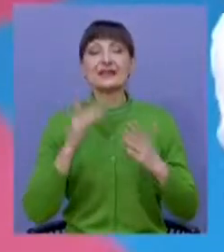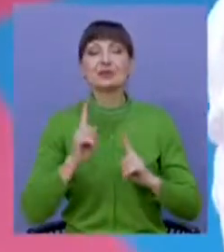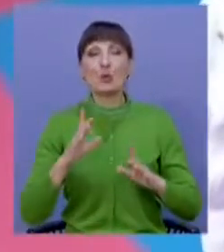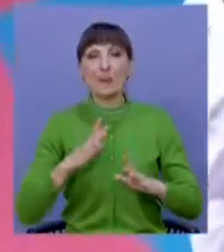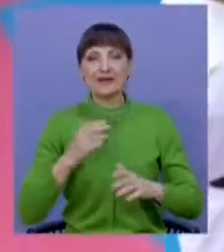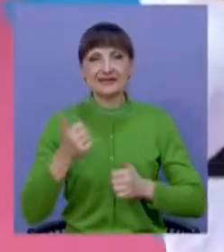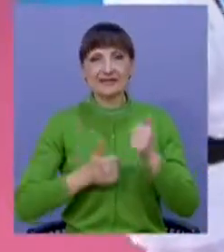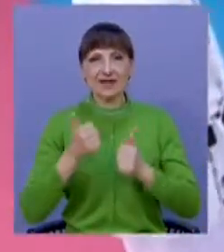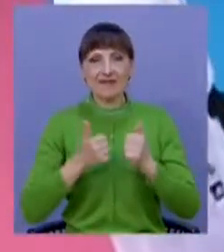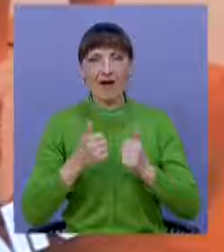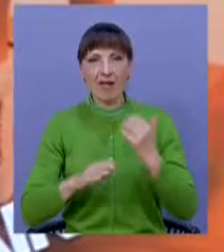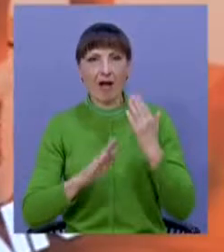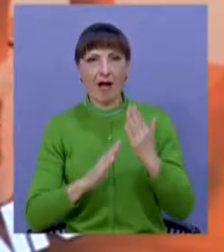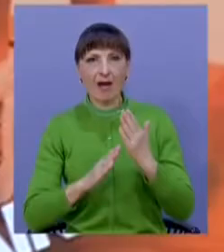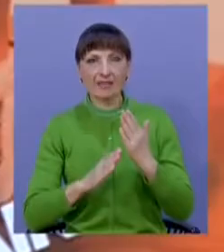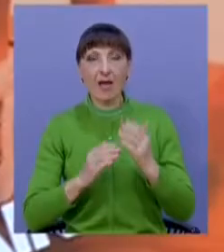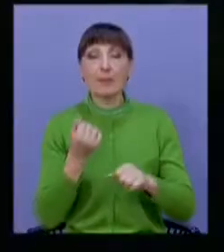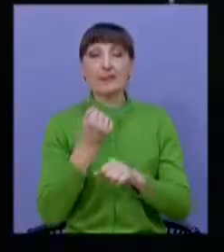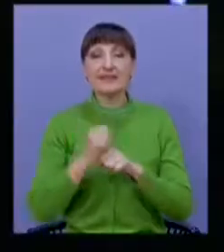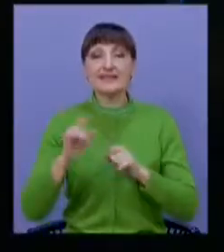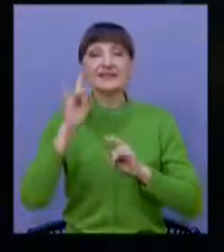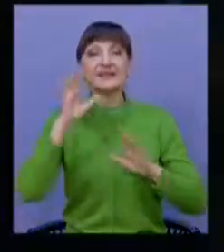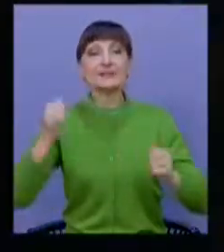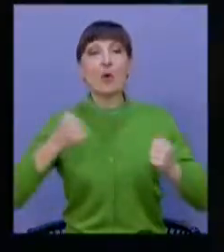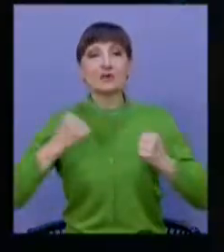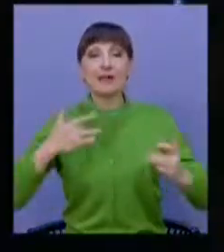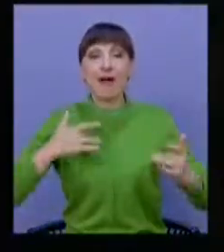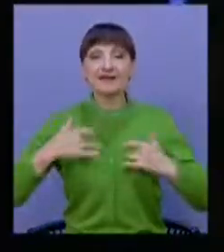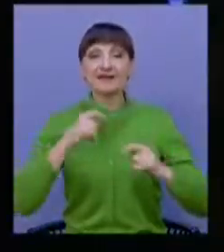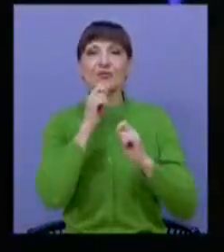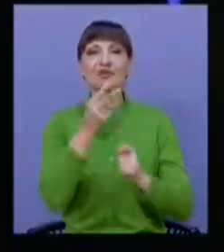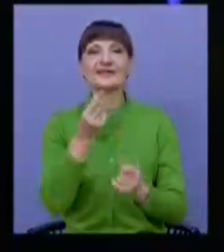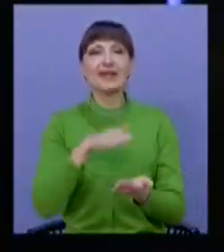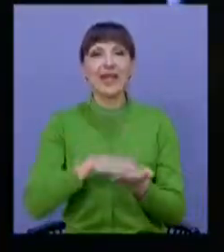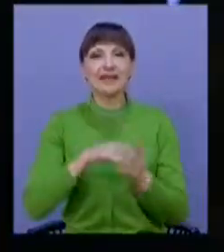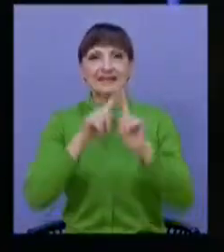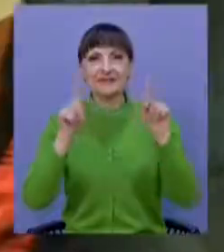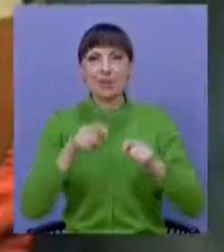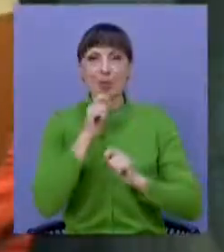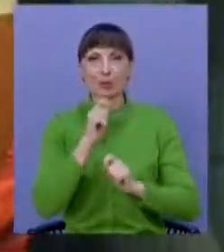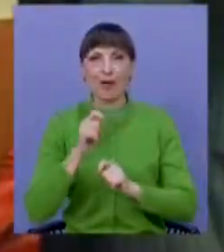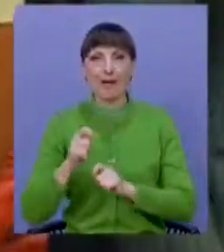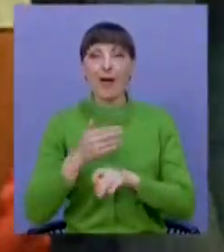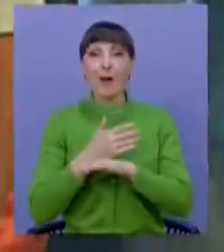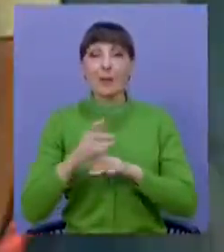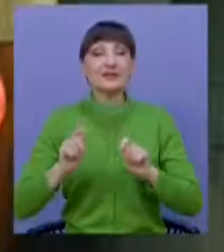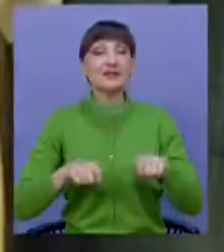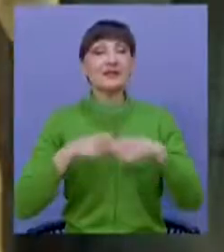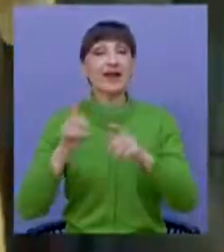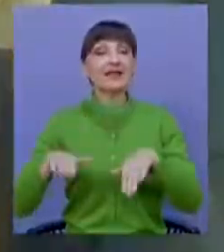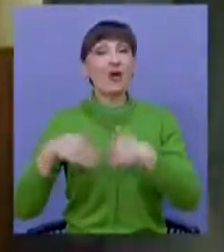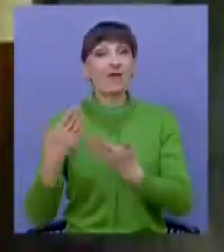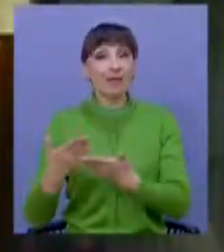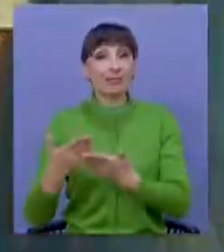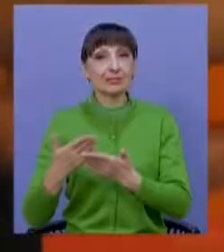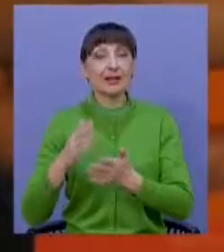стало соревнование по карате. Победителям именитые спортсмены и актеры вручили денежные сертификаты и подарки. После передали эстафету Алматы